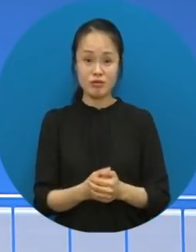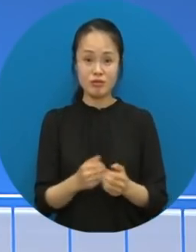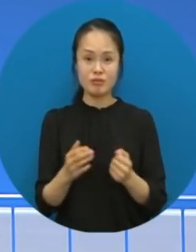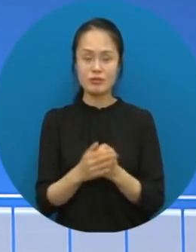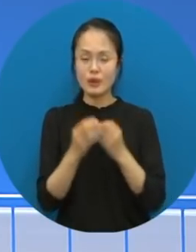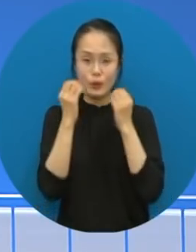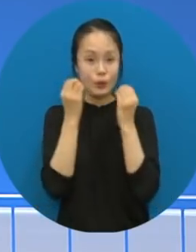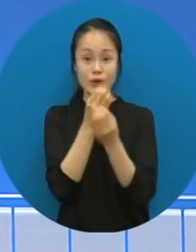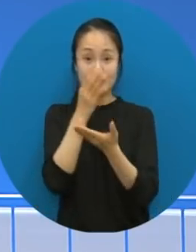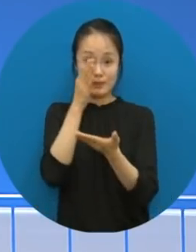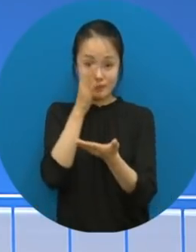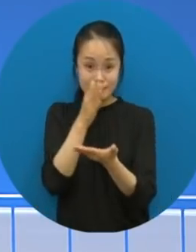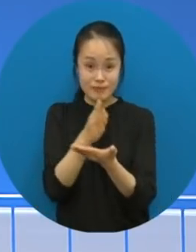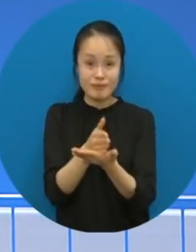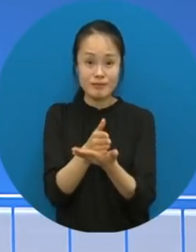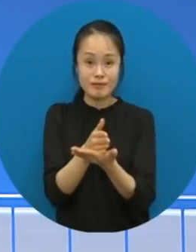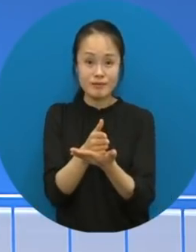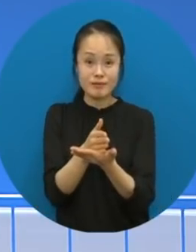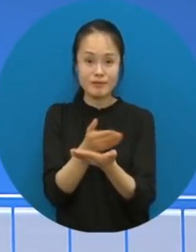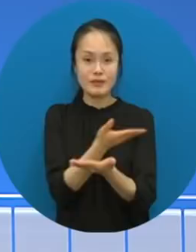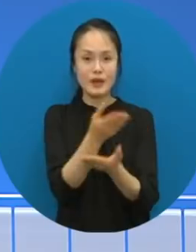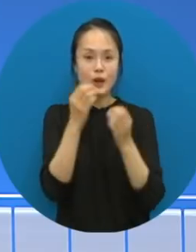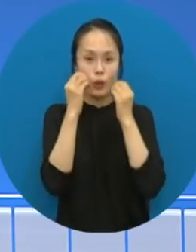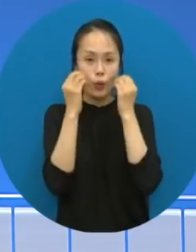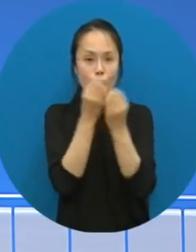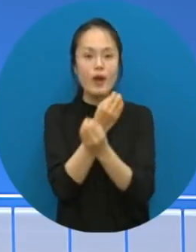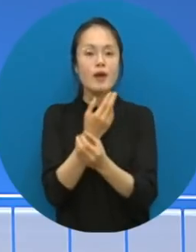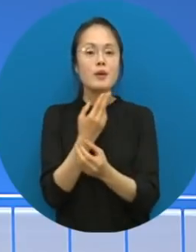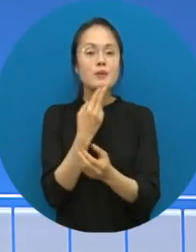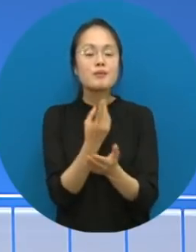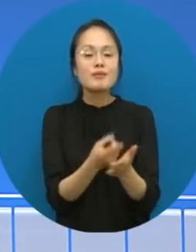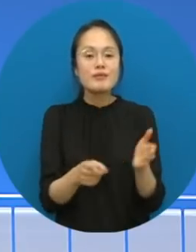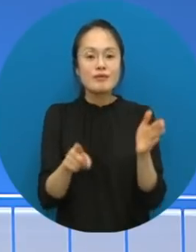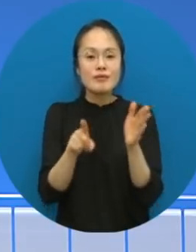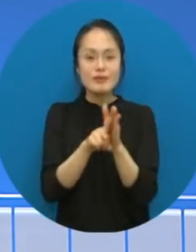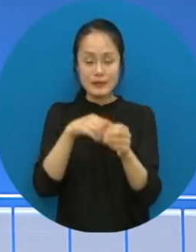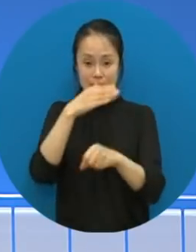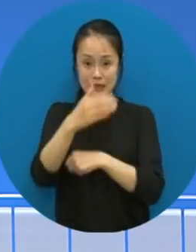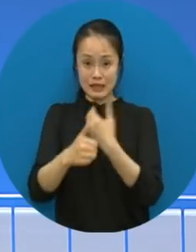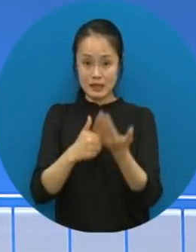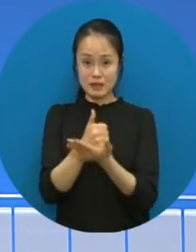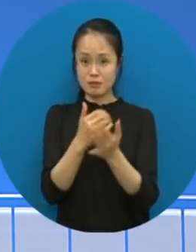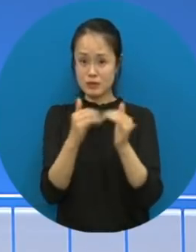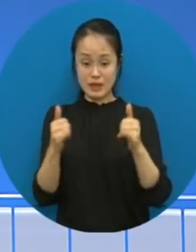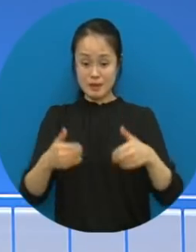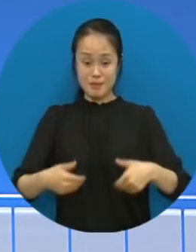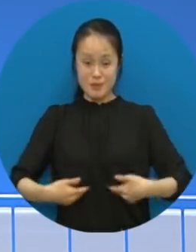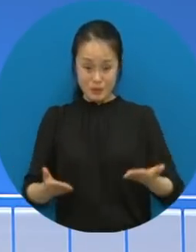그래서 당신을 오해하지 않게 하기 위하여 하나님은 아무도 필요하지 않으시다고 선포합니다.